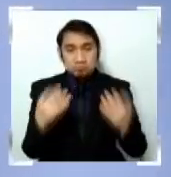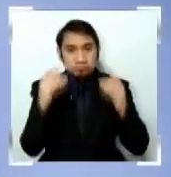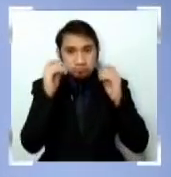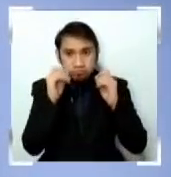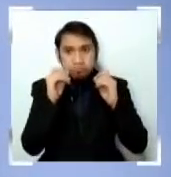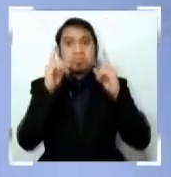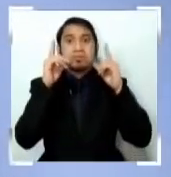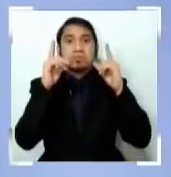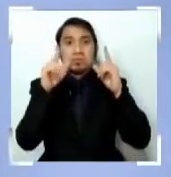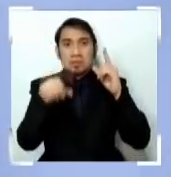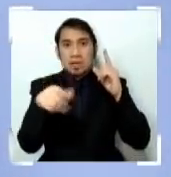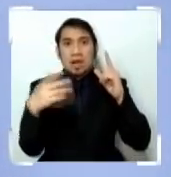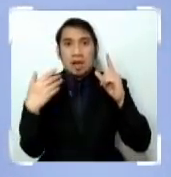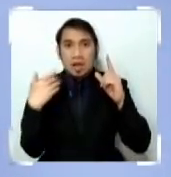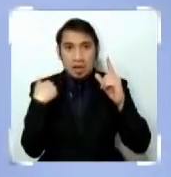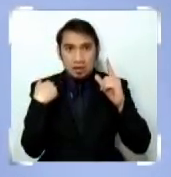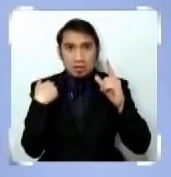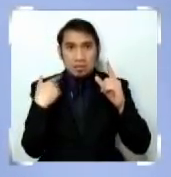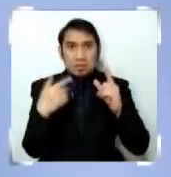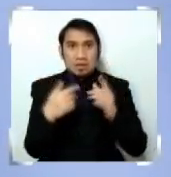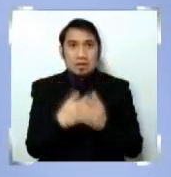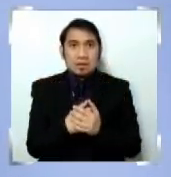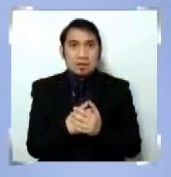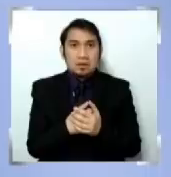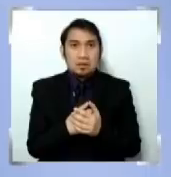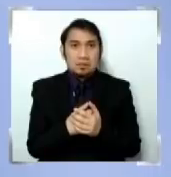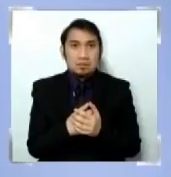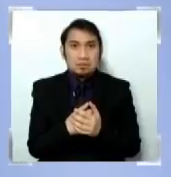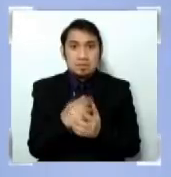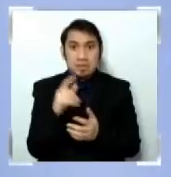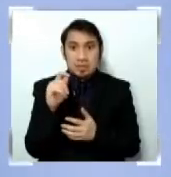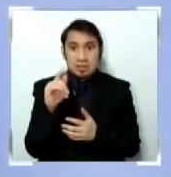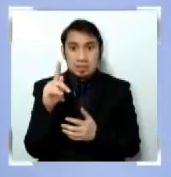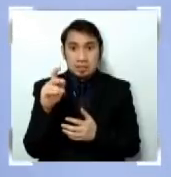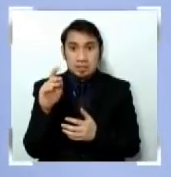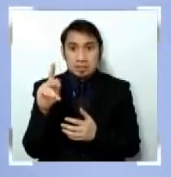sa sunod niyang TikTok. Sa nagsabing wala na po ako,